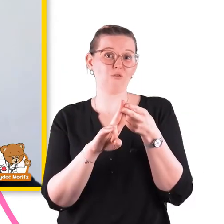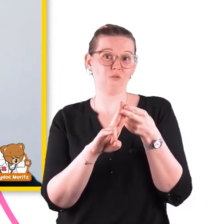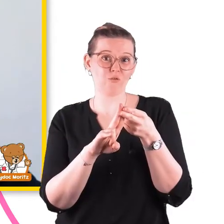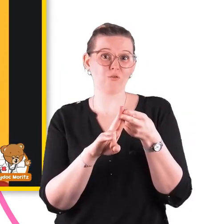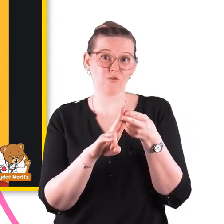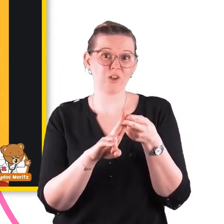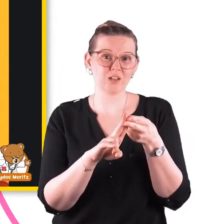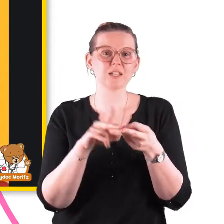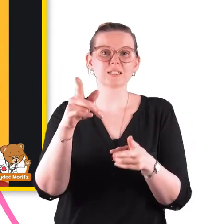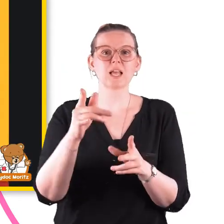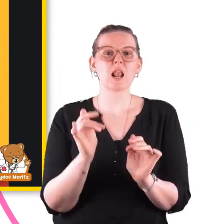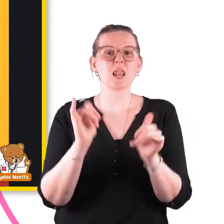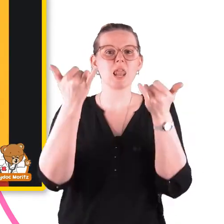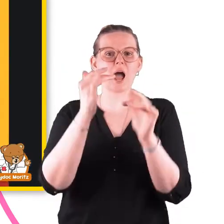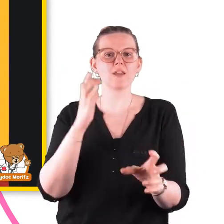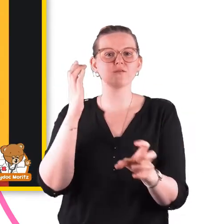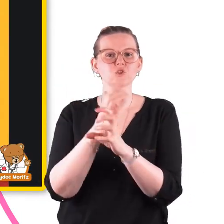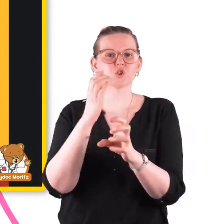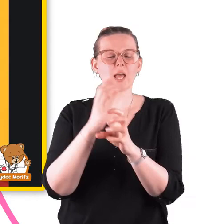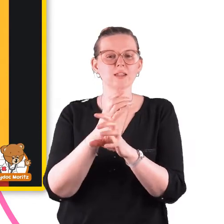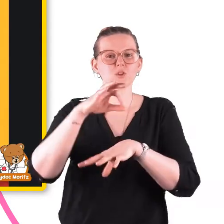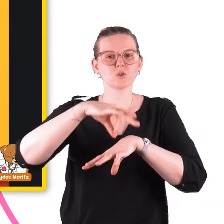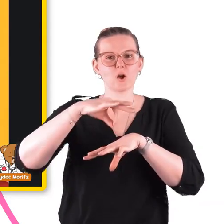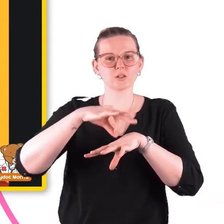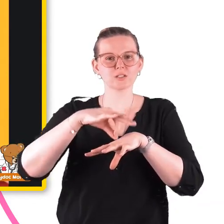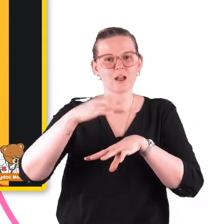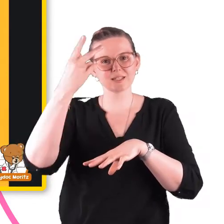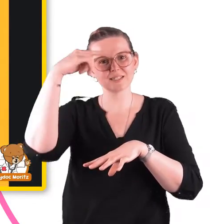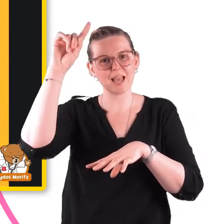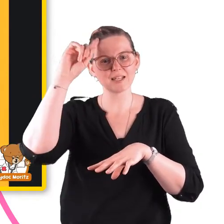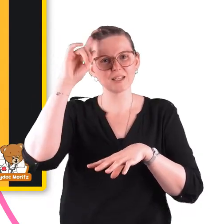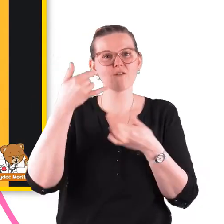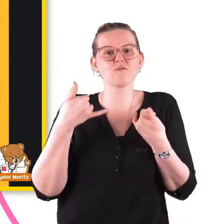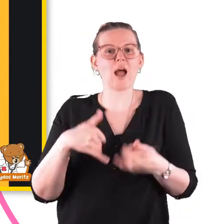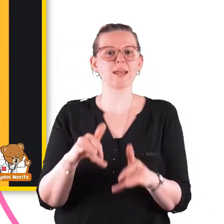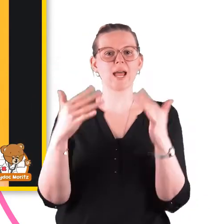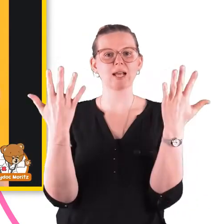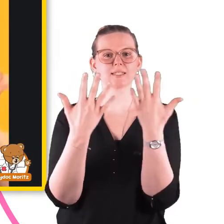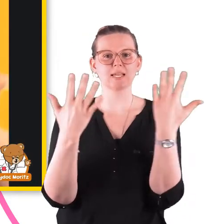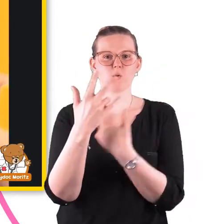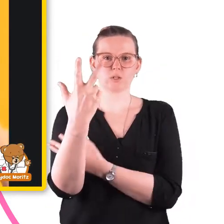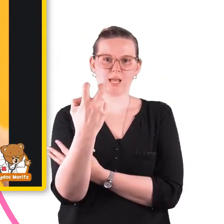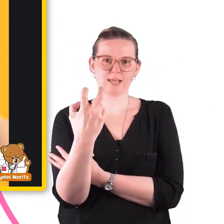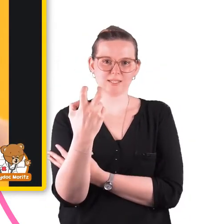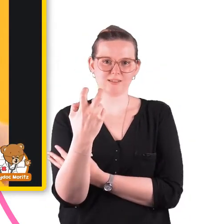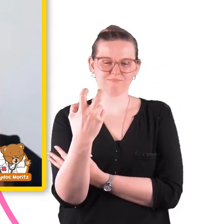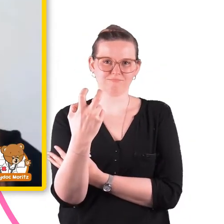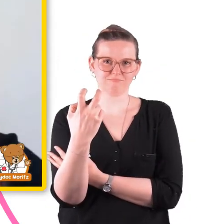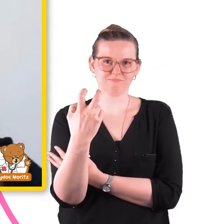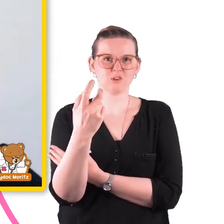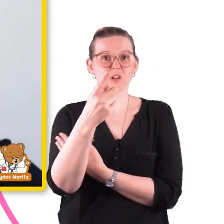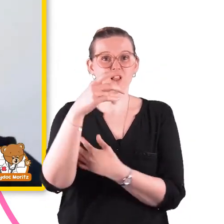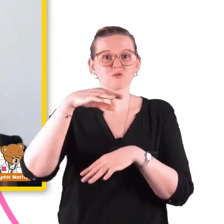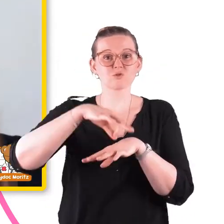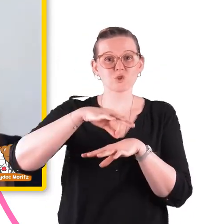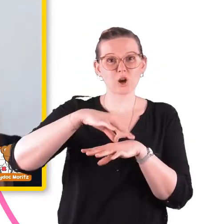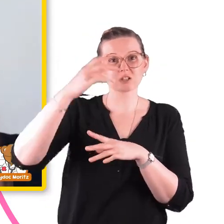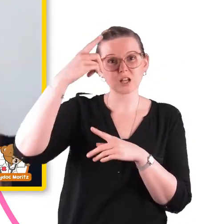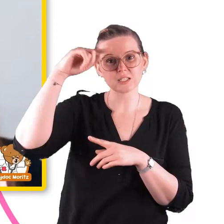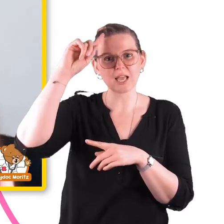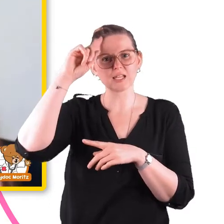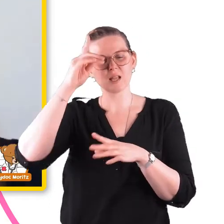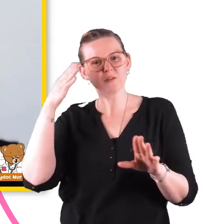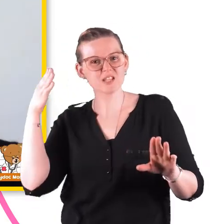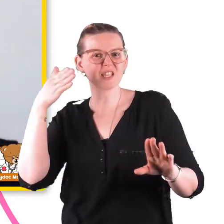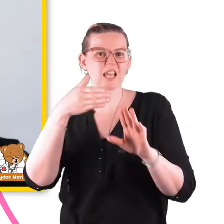erleben. Ja, es gibt einen Live-Chat mit Dr. Teddy freitags um 10.30 Uhr. Und da könnt ihr mit Dr.